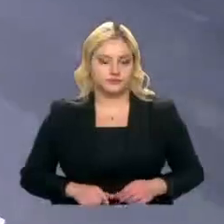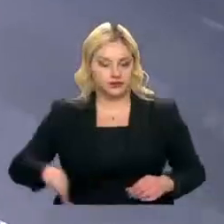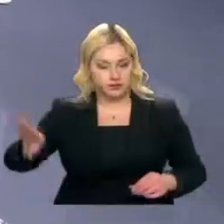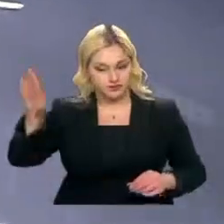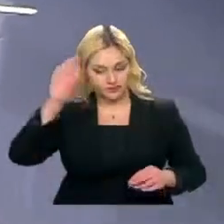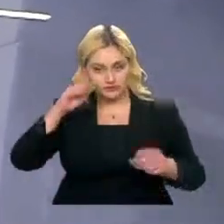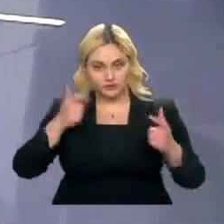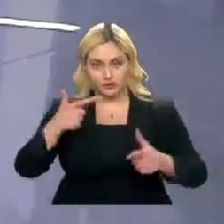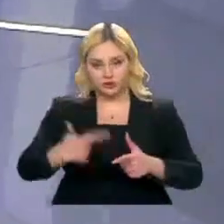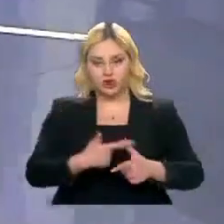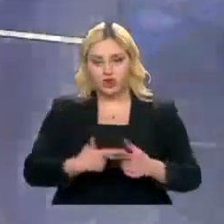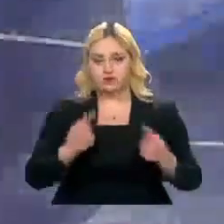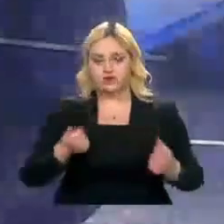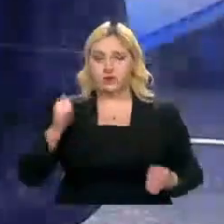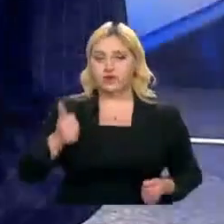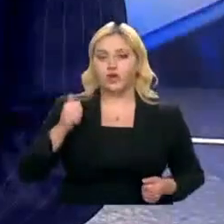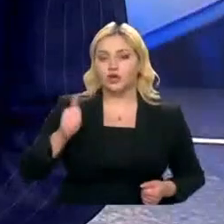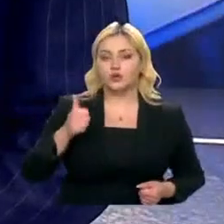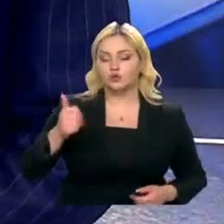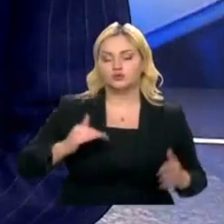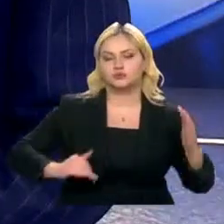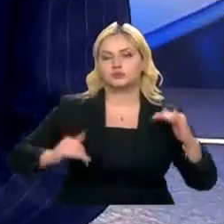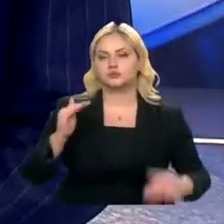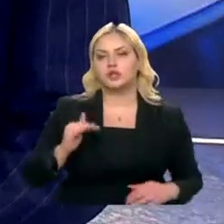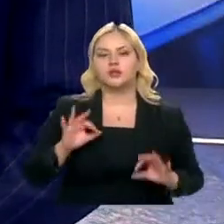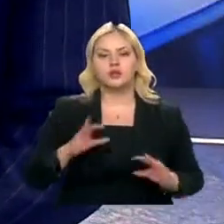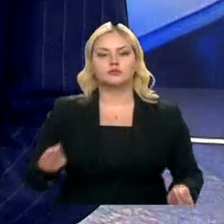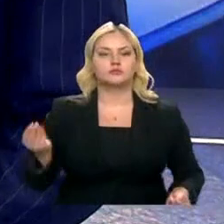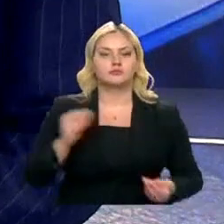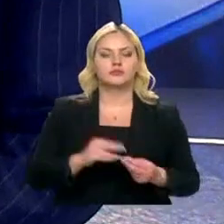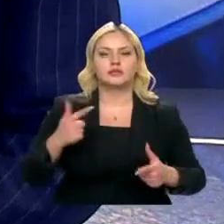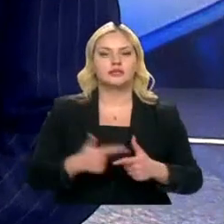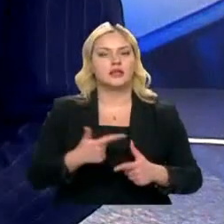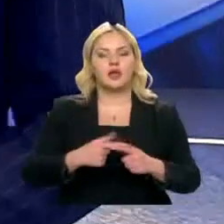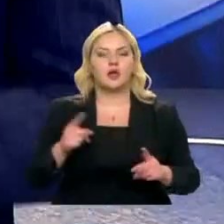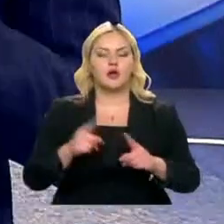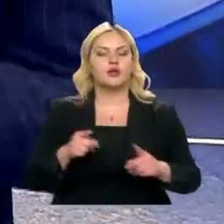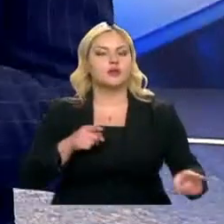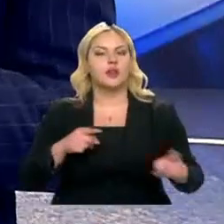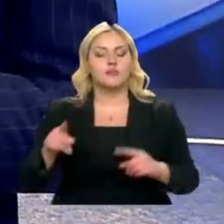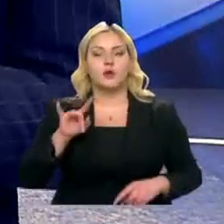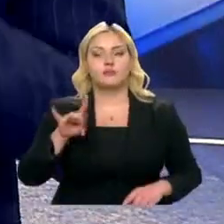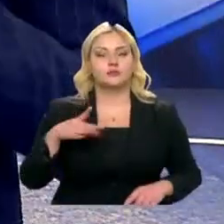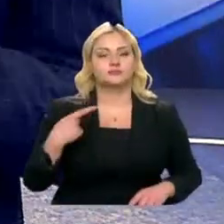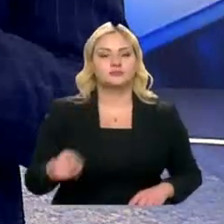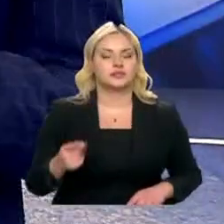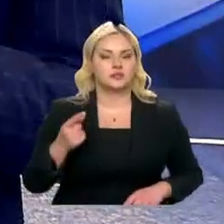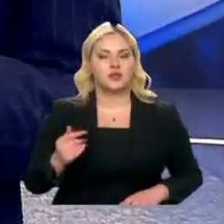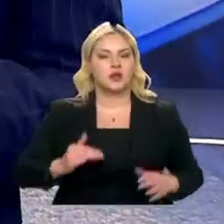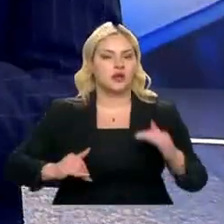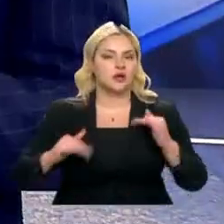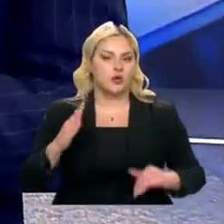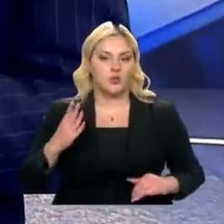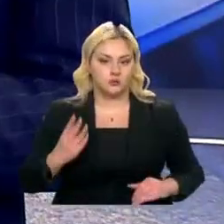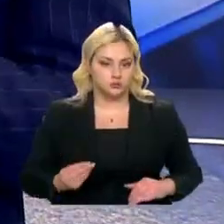İstanbul'da kira fiyatları her geçen gün yükseliyor. Öylesine yükseldi ki ortalama kira 15 bin